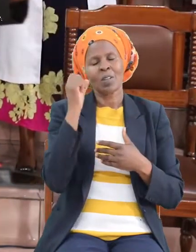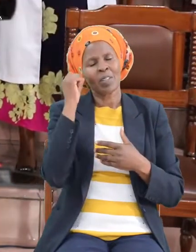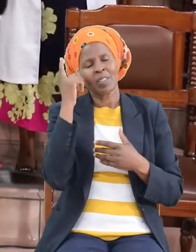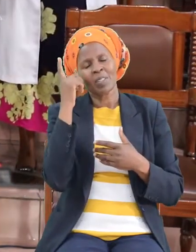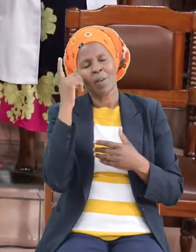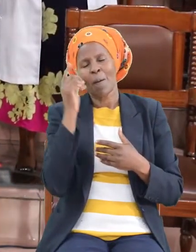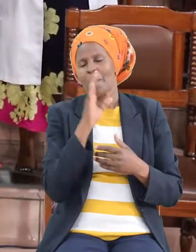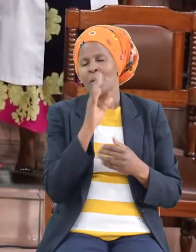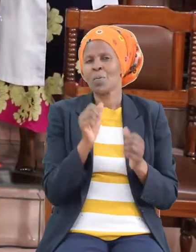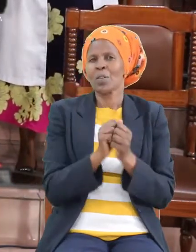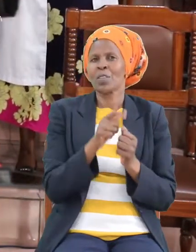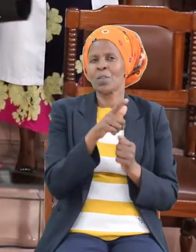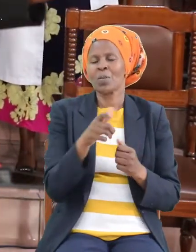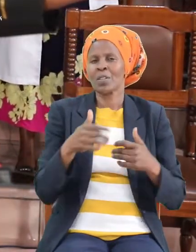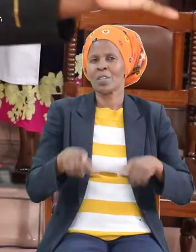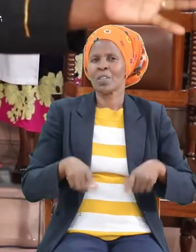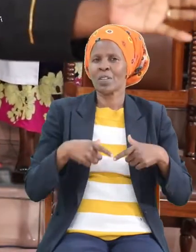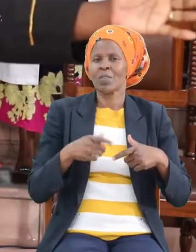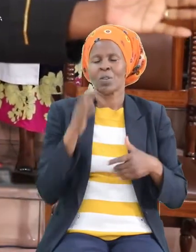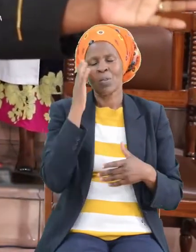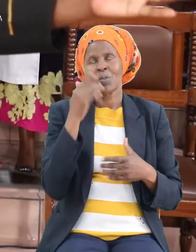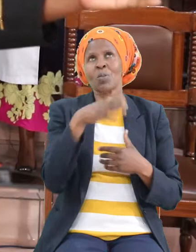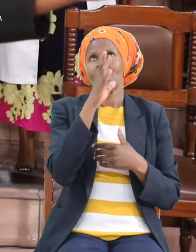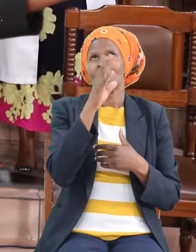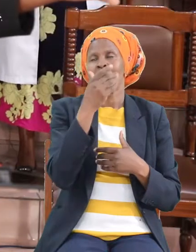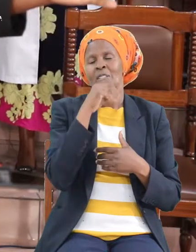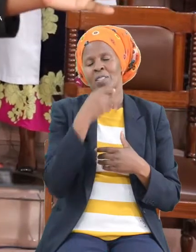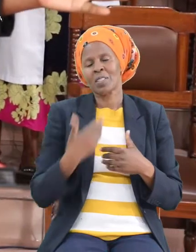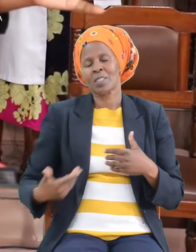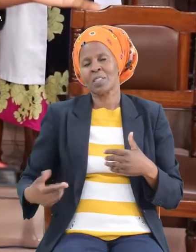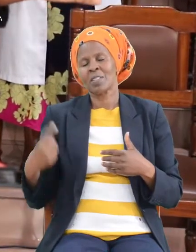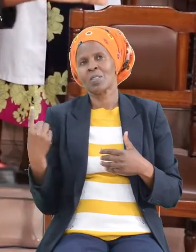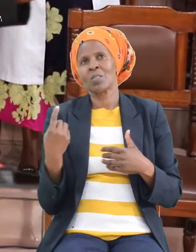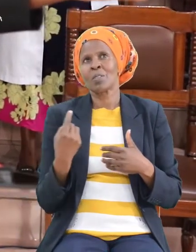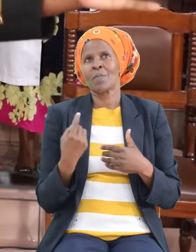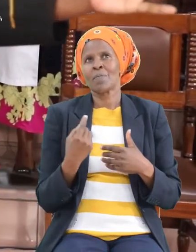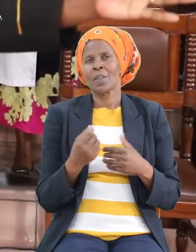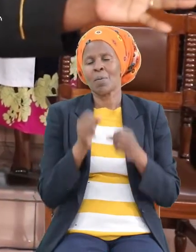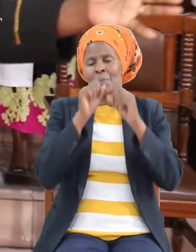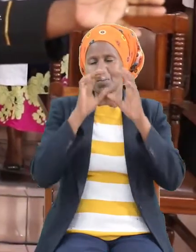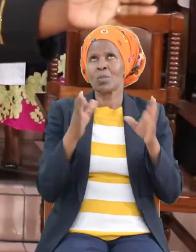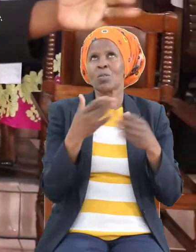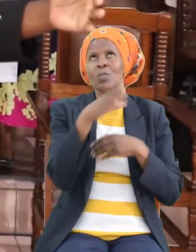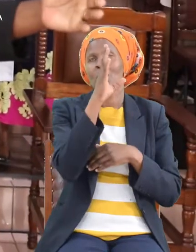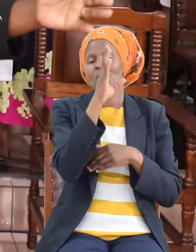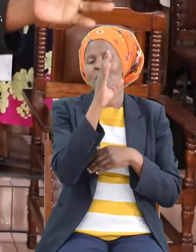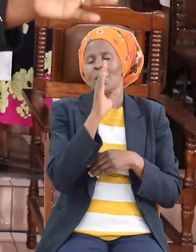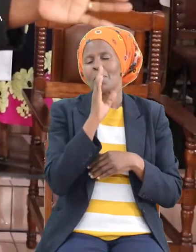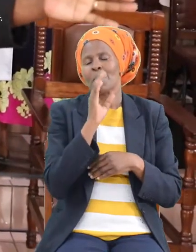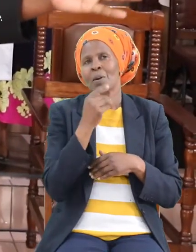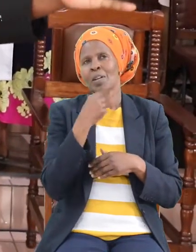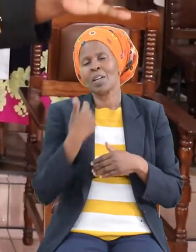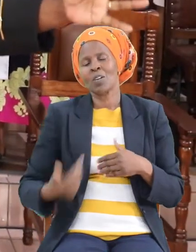zote iwahifadhi mioyo yenu na nia zenu katika kumjua Mungu na mwana wake wa pekee. Na baraka za Mwenyezi Mungu